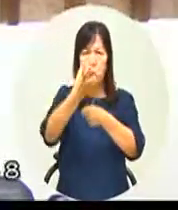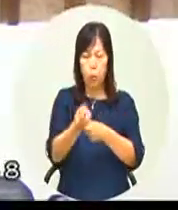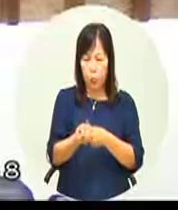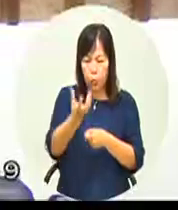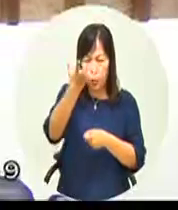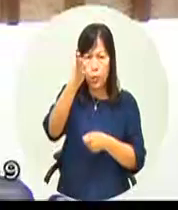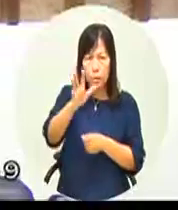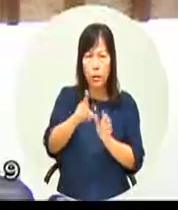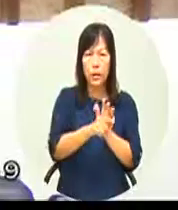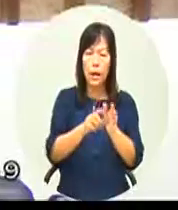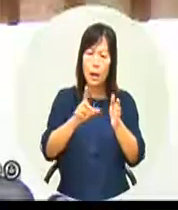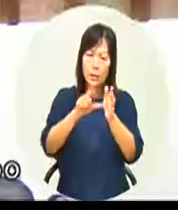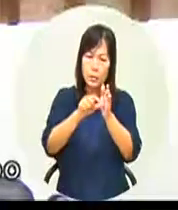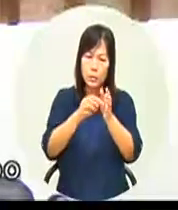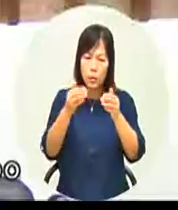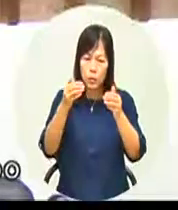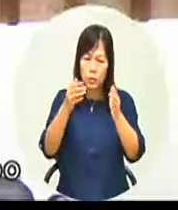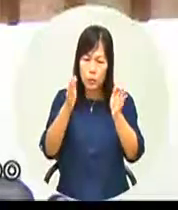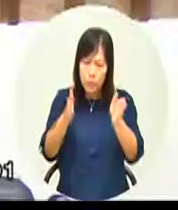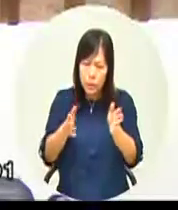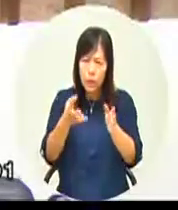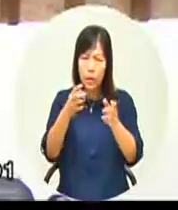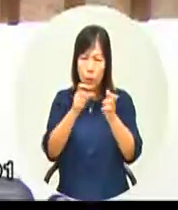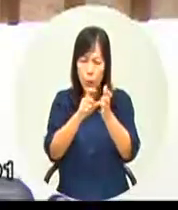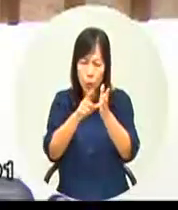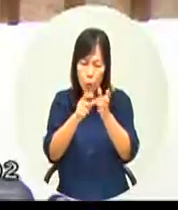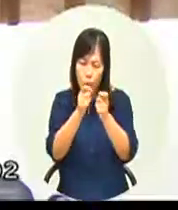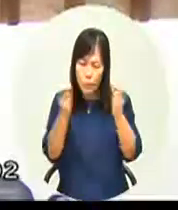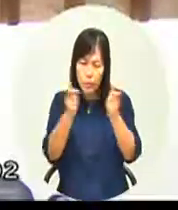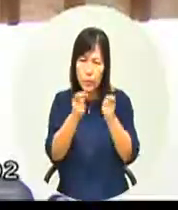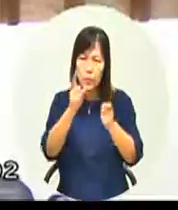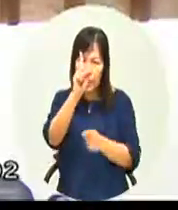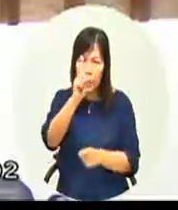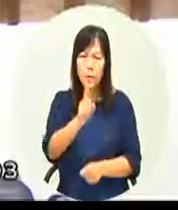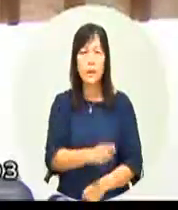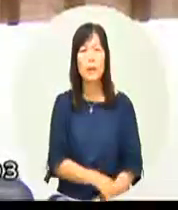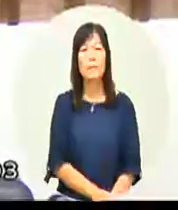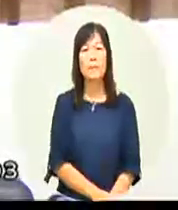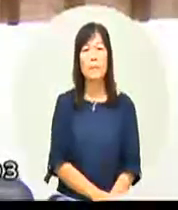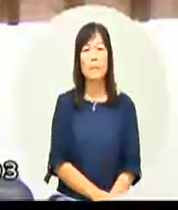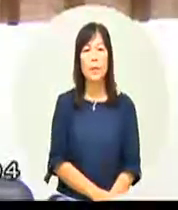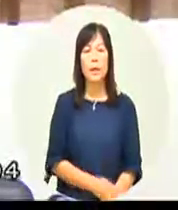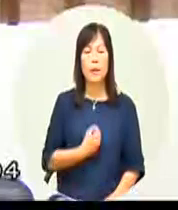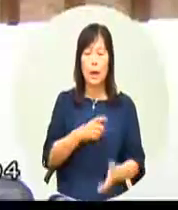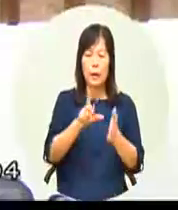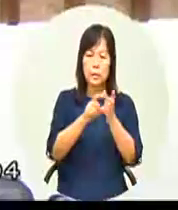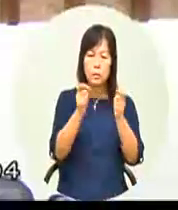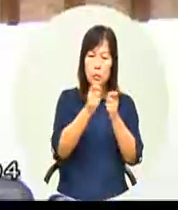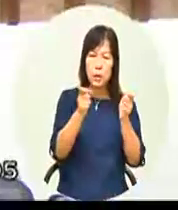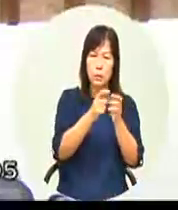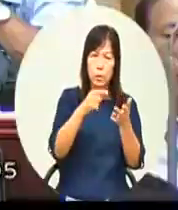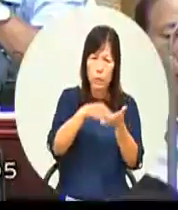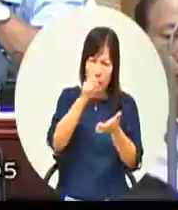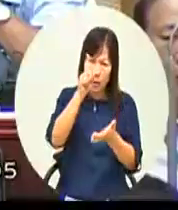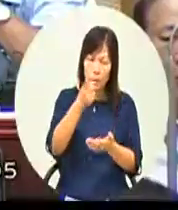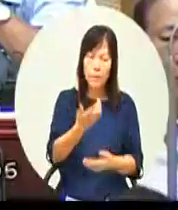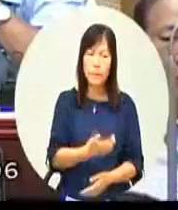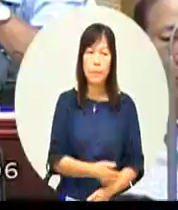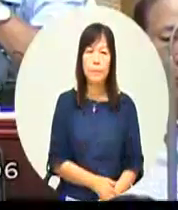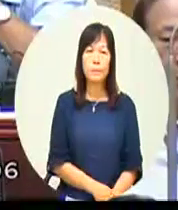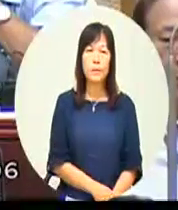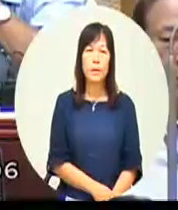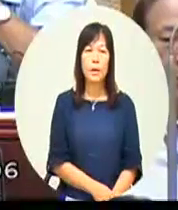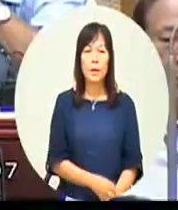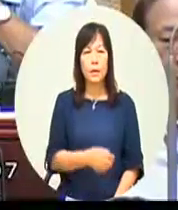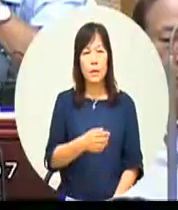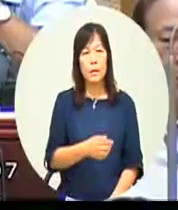现在班距是多久一班？来，班距是多久？我顾开一班。 局长，请答复。 感谢主